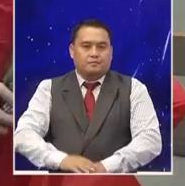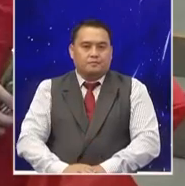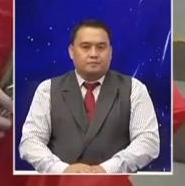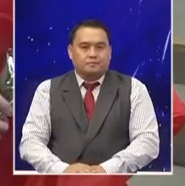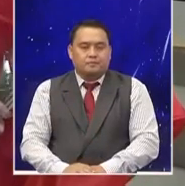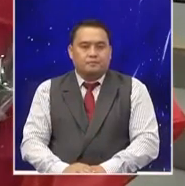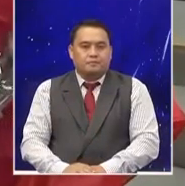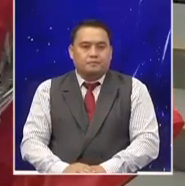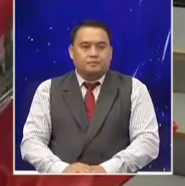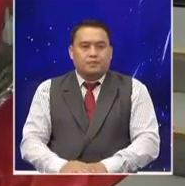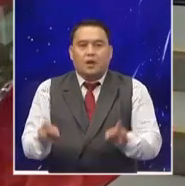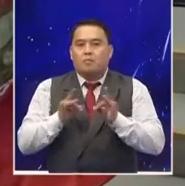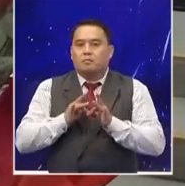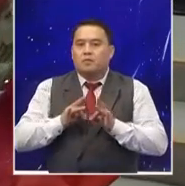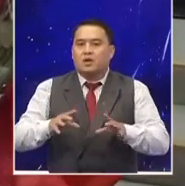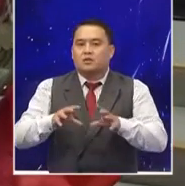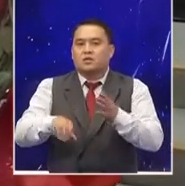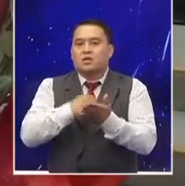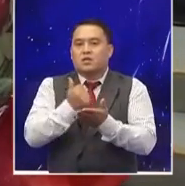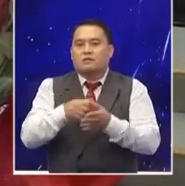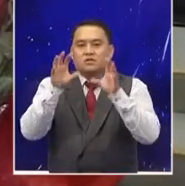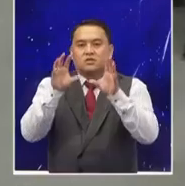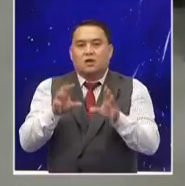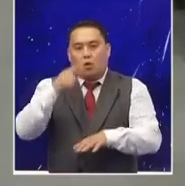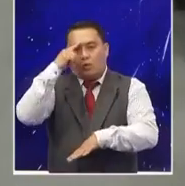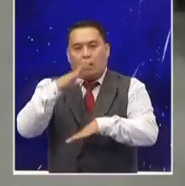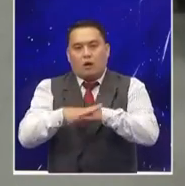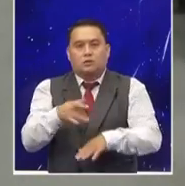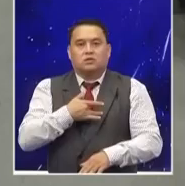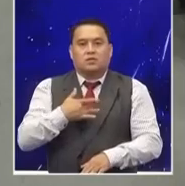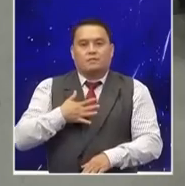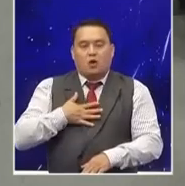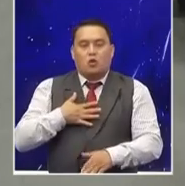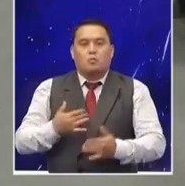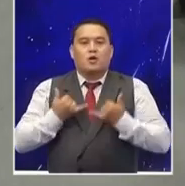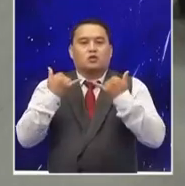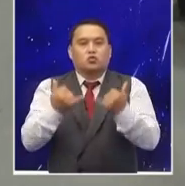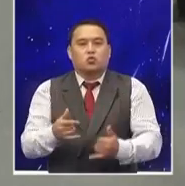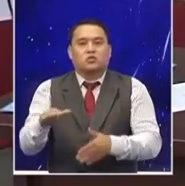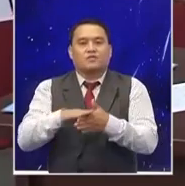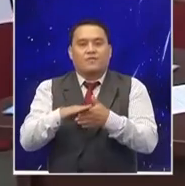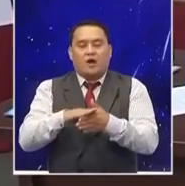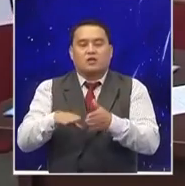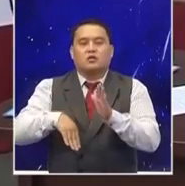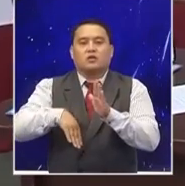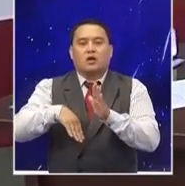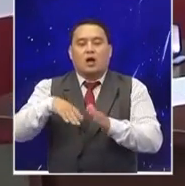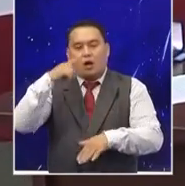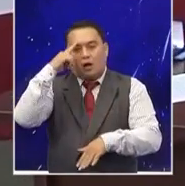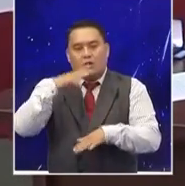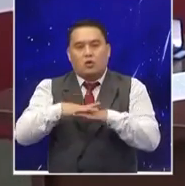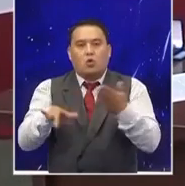к юбилею основного закона приурочил аким области присвоения звания почетный гражданин алматинской области как отметил первый